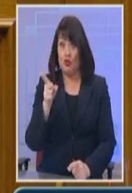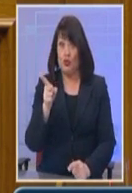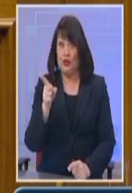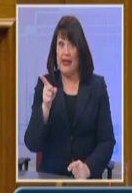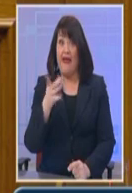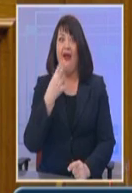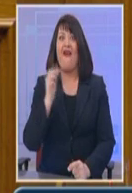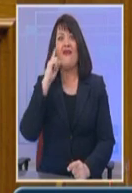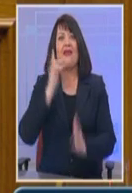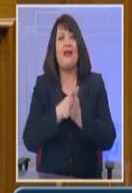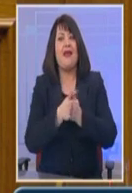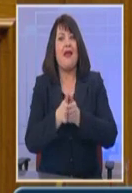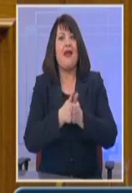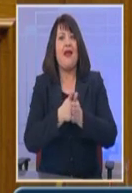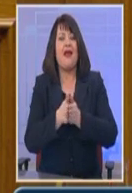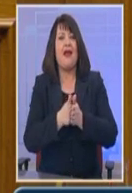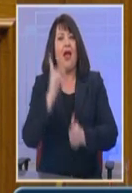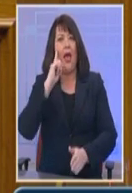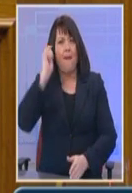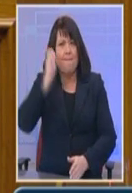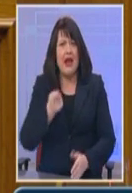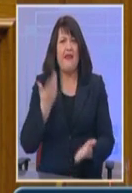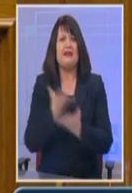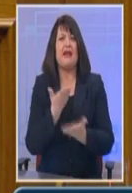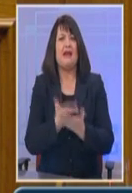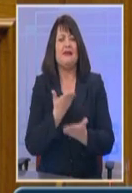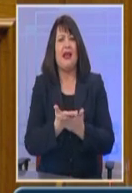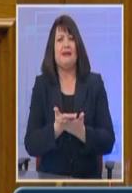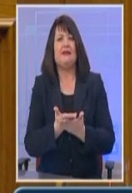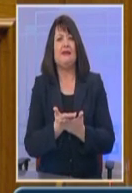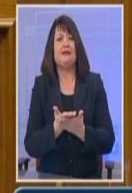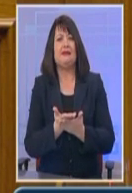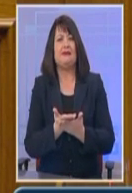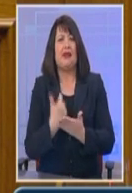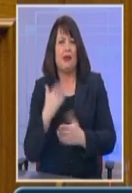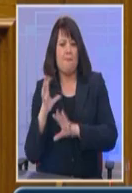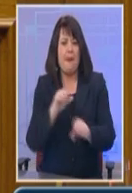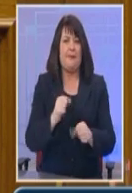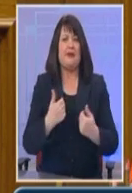χάνει ευκαιρία να εγείρει απαράδεκτες αξιώσεις για την εθνική μας κυριαρχία.